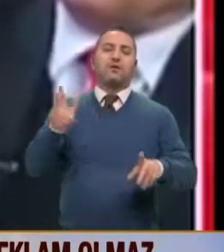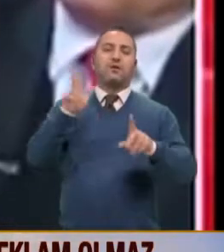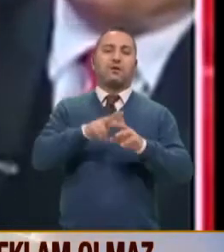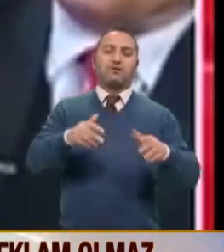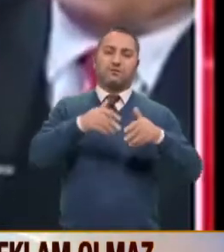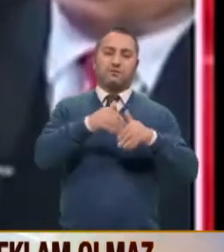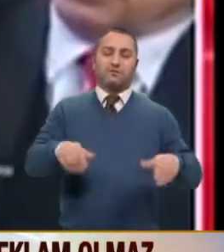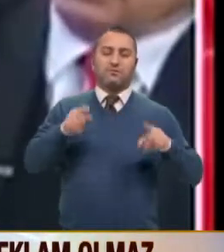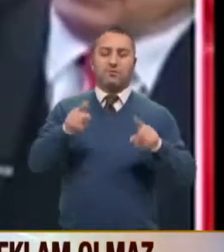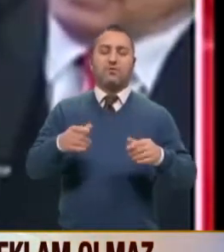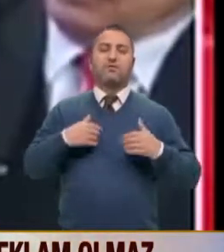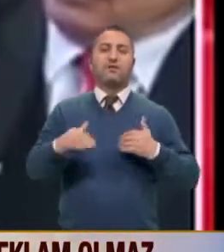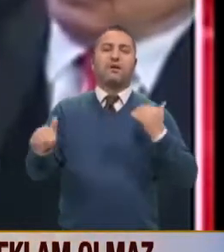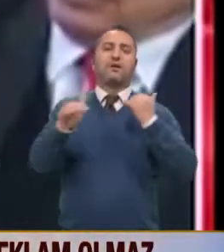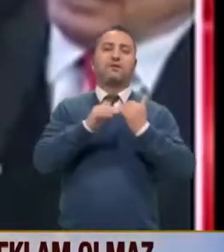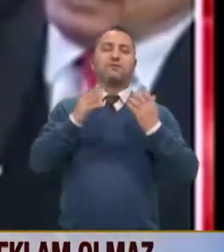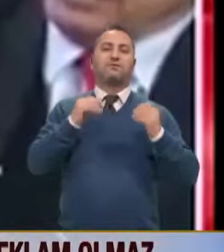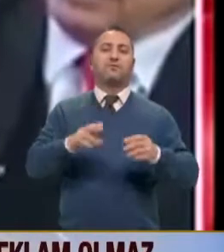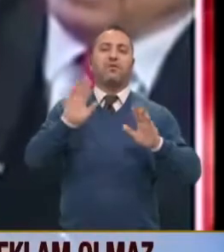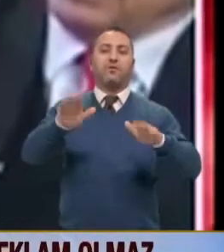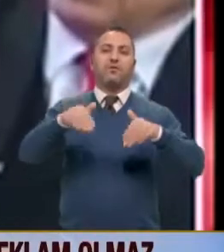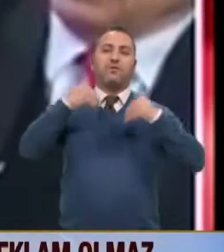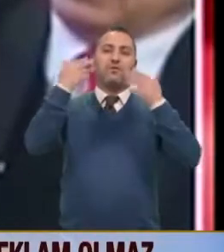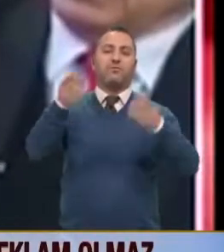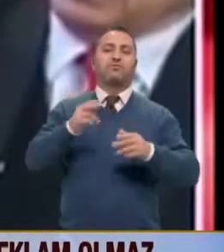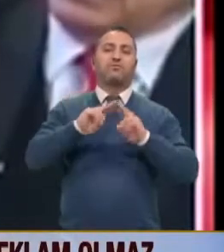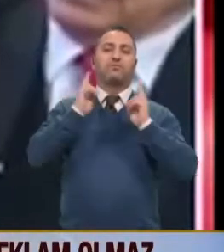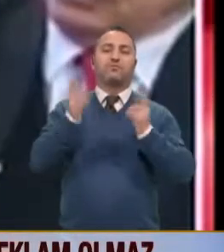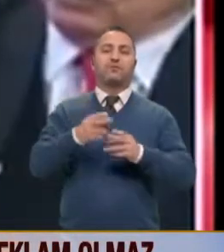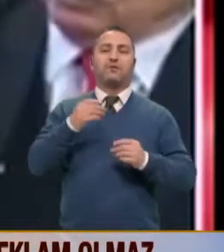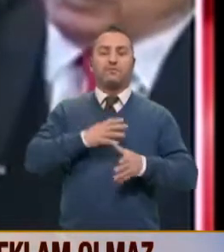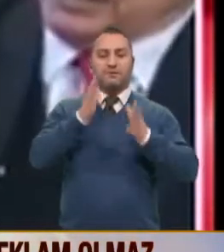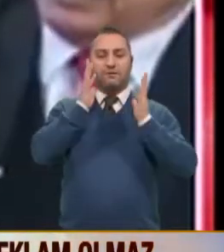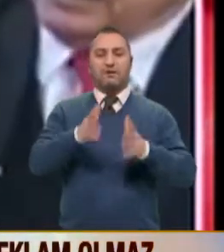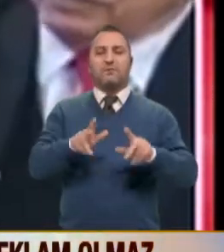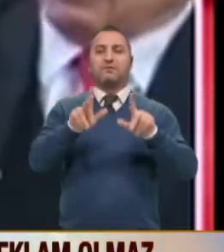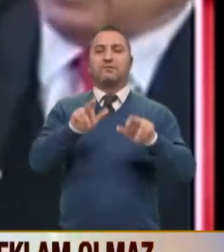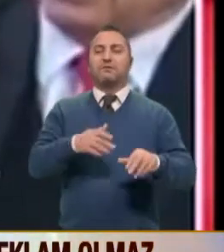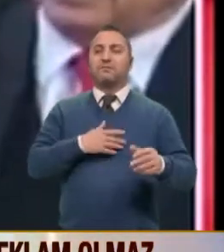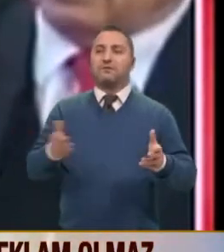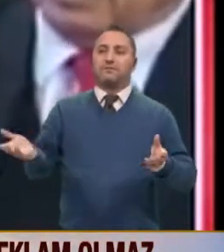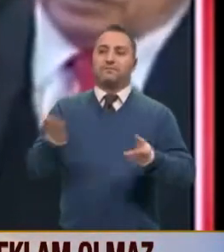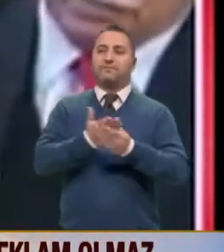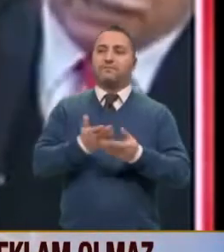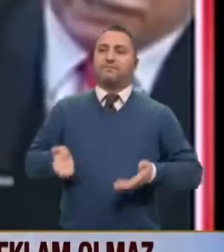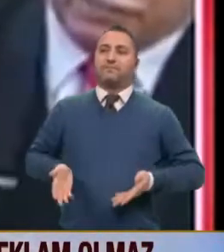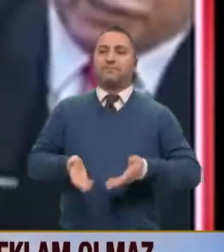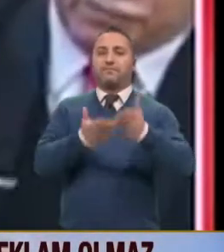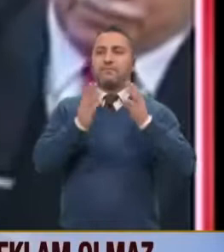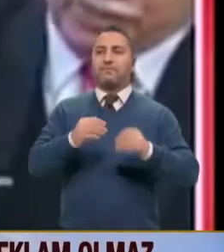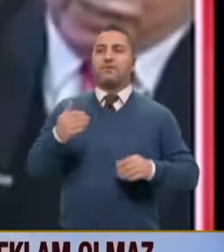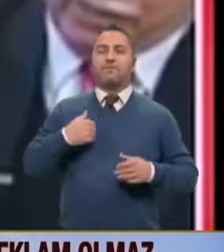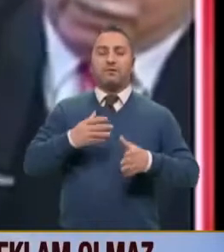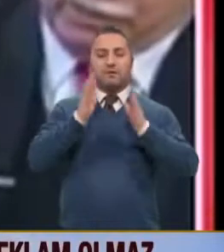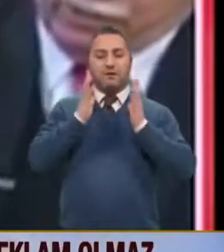hiç olmasa orada eşit olalım. Yani öbür dünyaya namazda olduğu gibi diyorsunuz. Yolcu ederken namazda da tabii ama namazda da